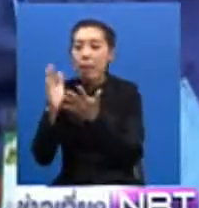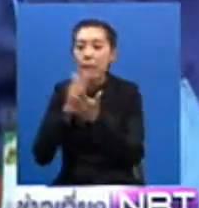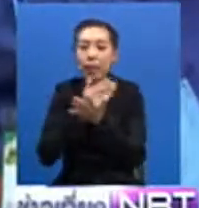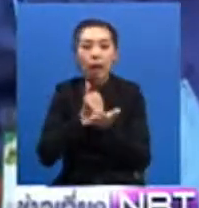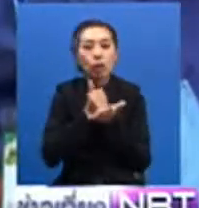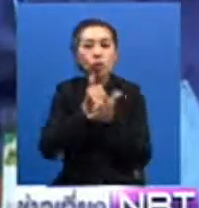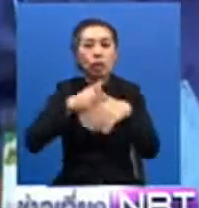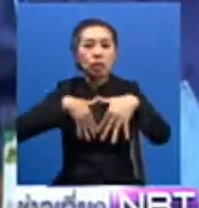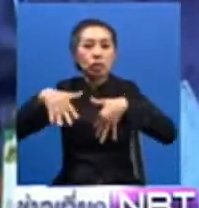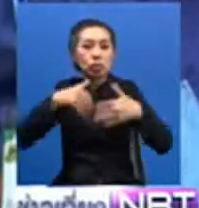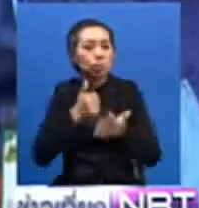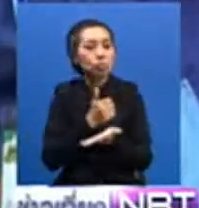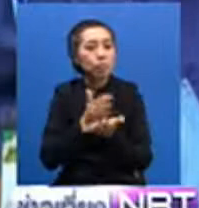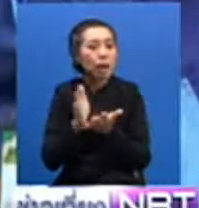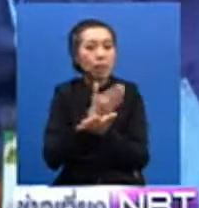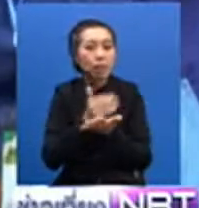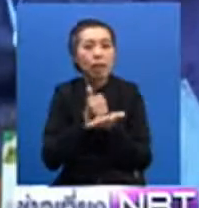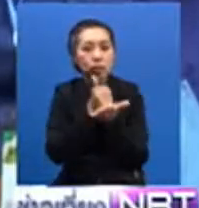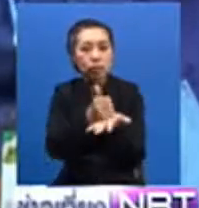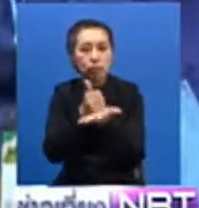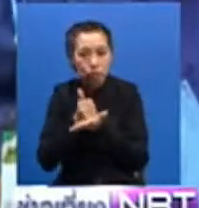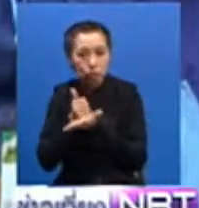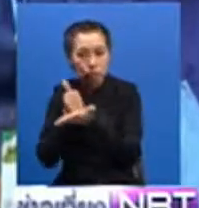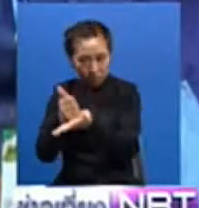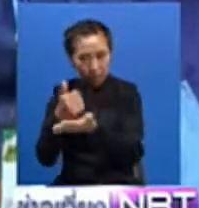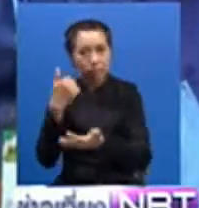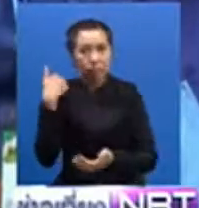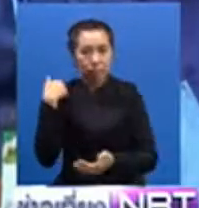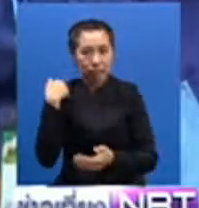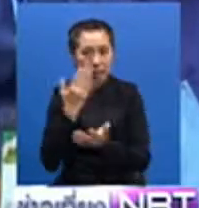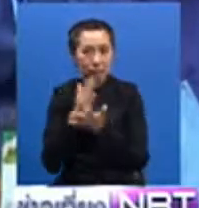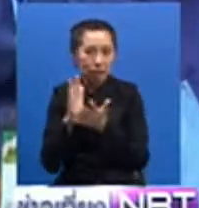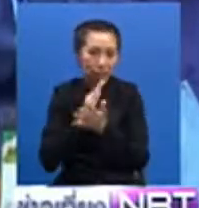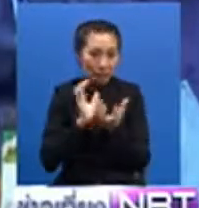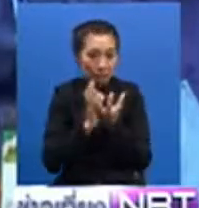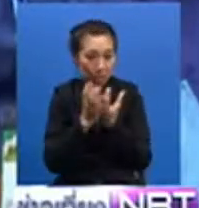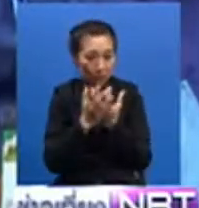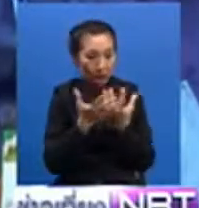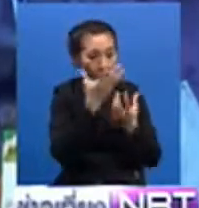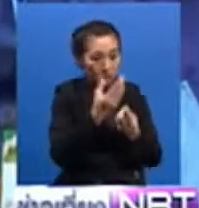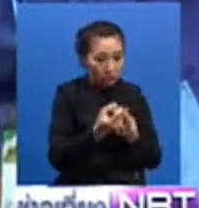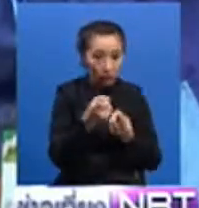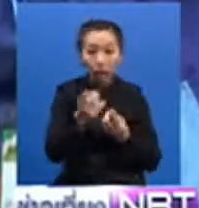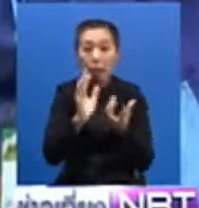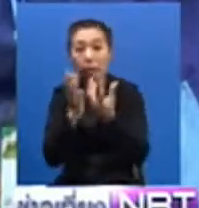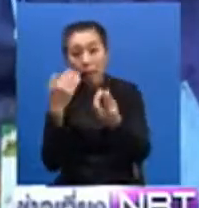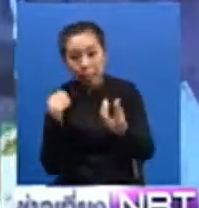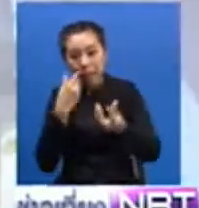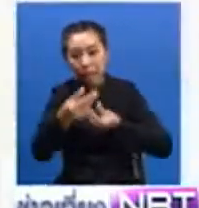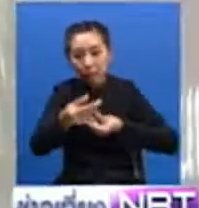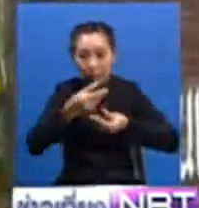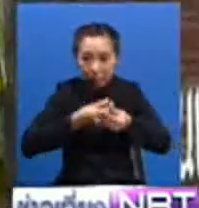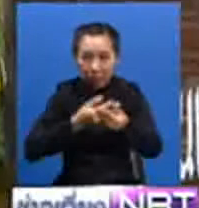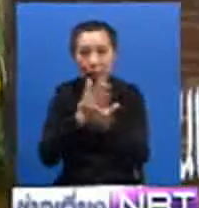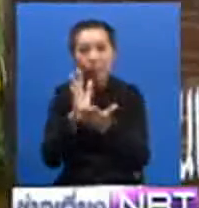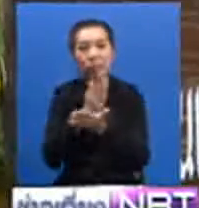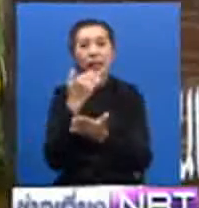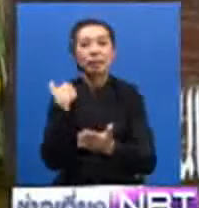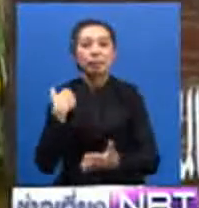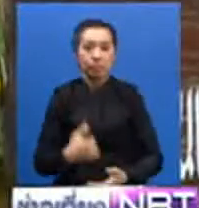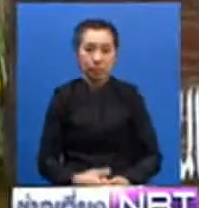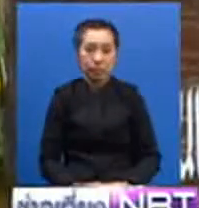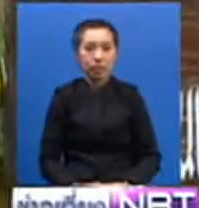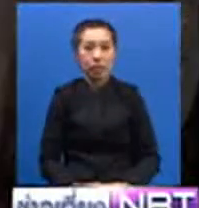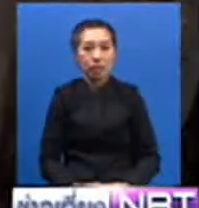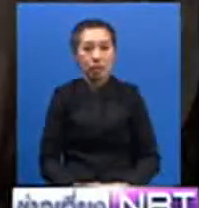กันในท้องถิ่นนะครับหมู่บ้านครับก็ช่วยเหลือแบ่งปันผักหญ้าที่ปลูกได้ก็แบ่งปันกัน นอกจาก